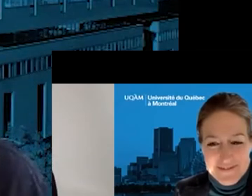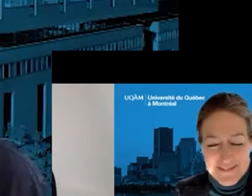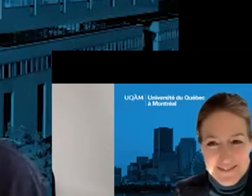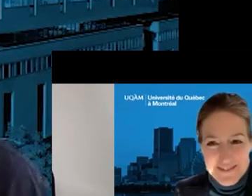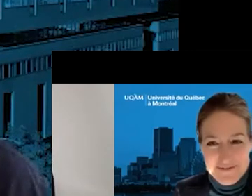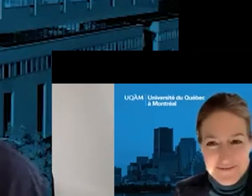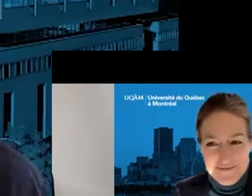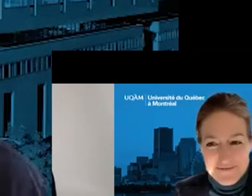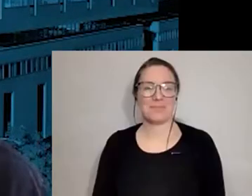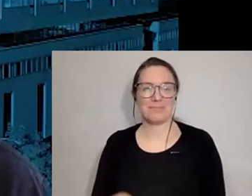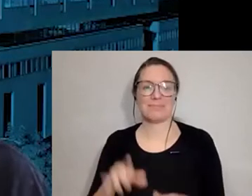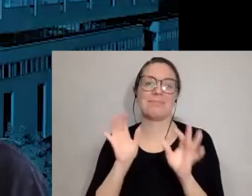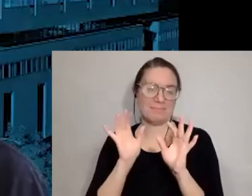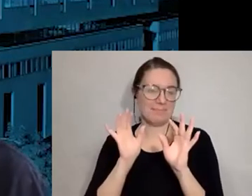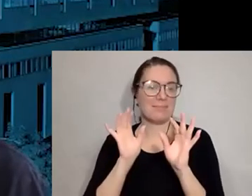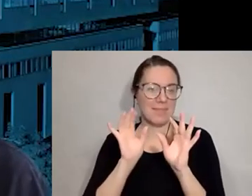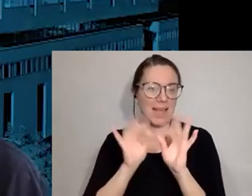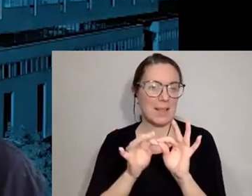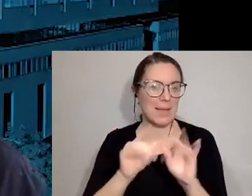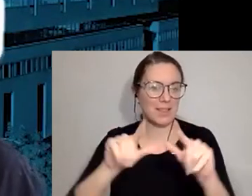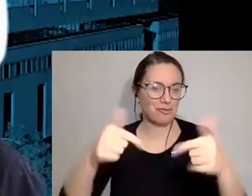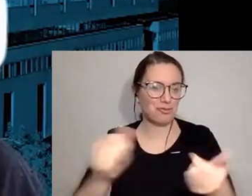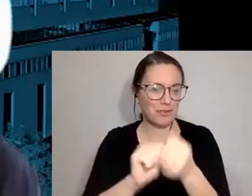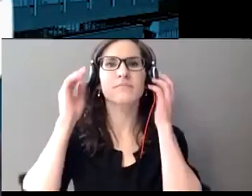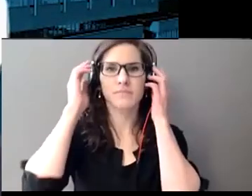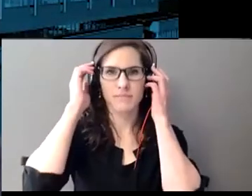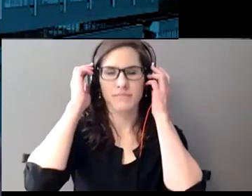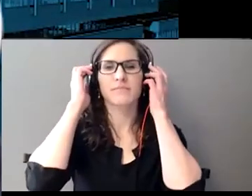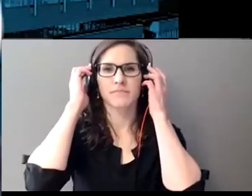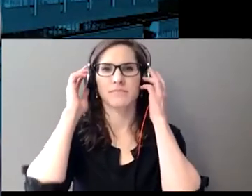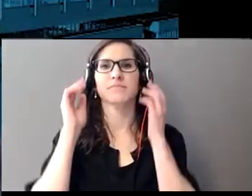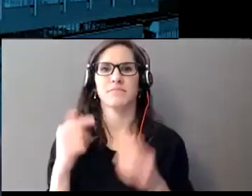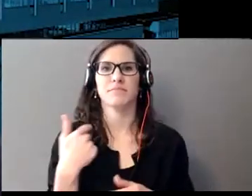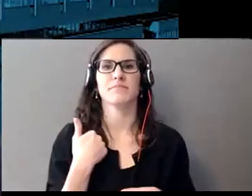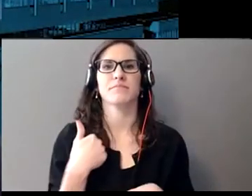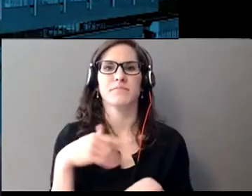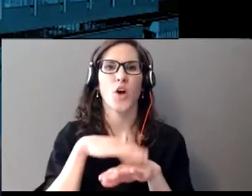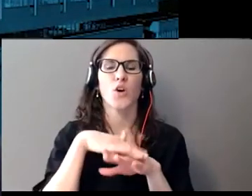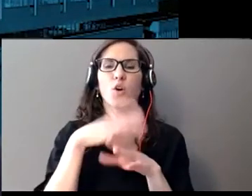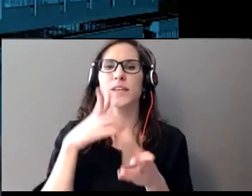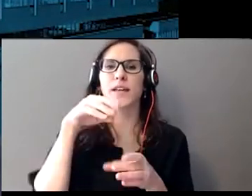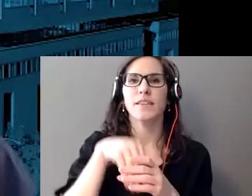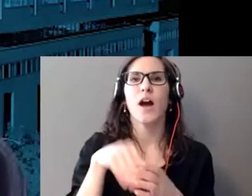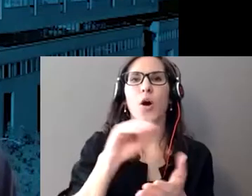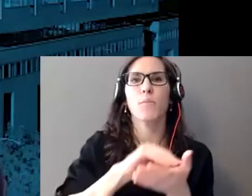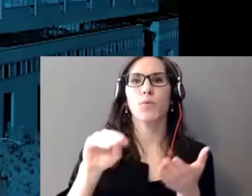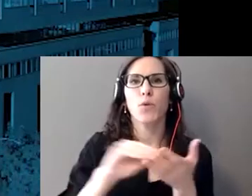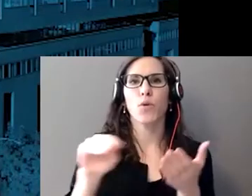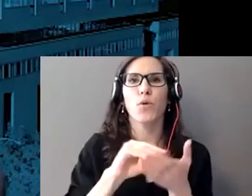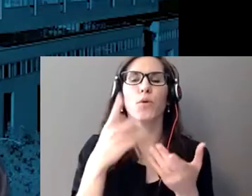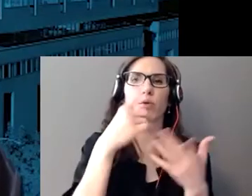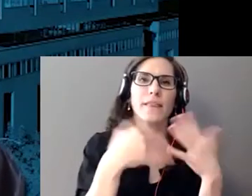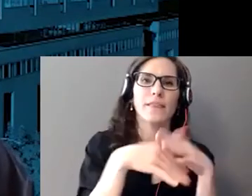conseiller accueil et intégration au BIRÉ au bureau de l'inclusion et de la réussite étudiante Sylvain